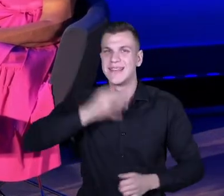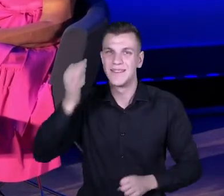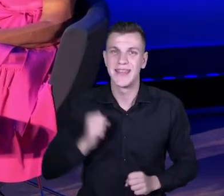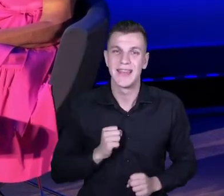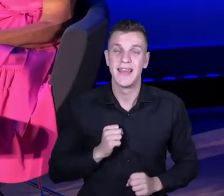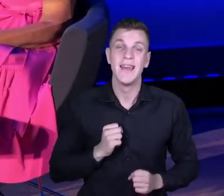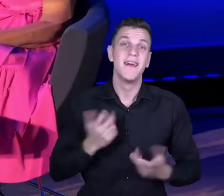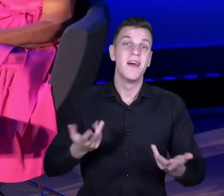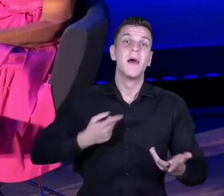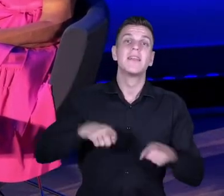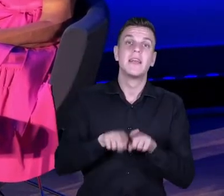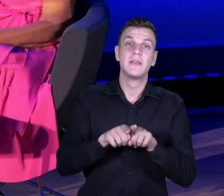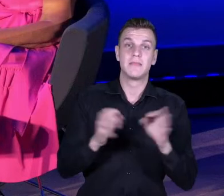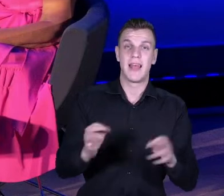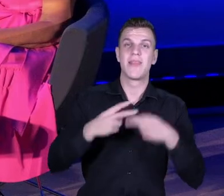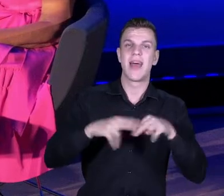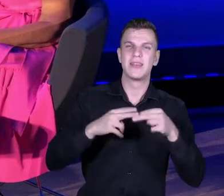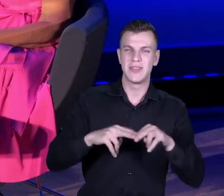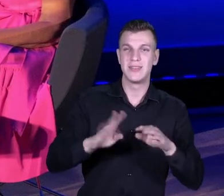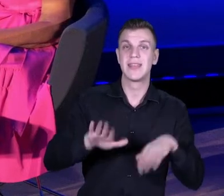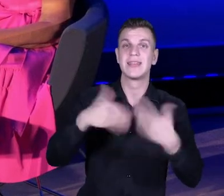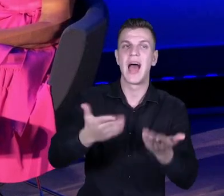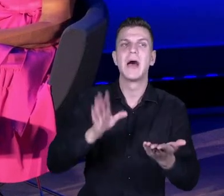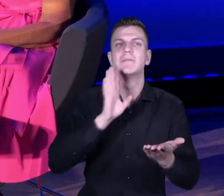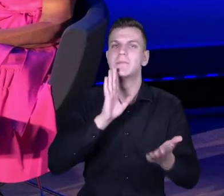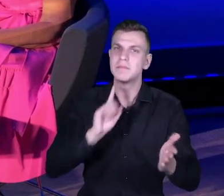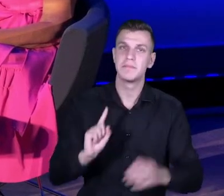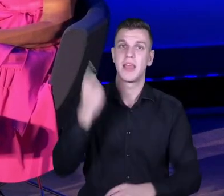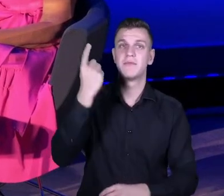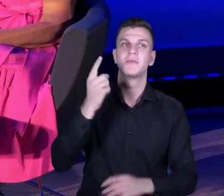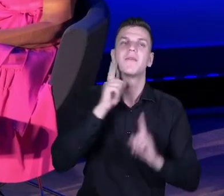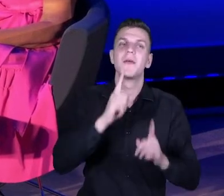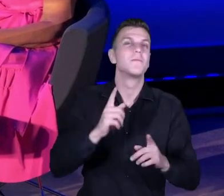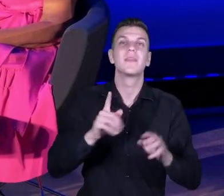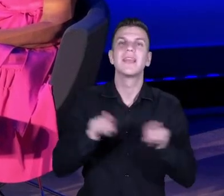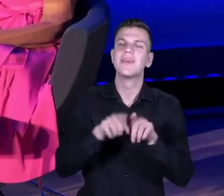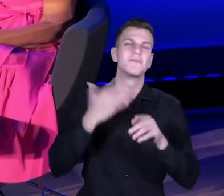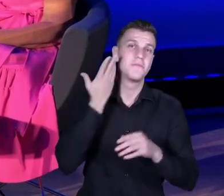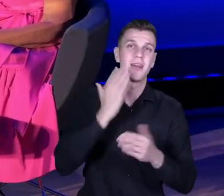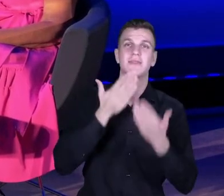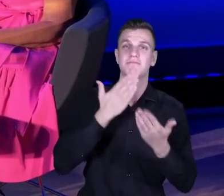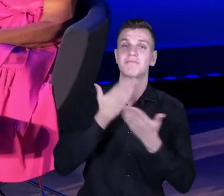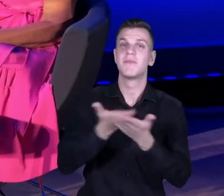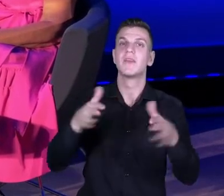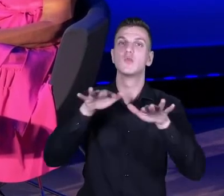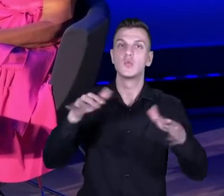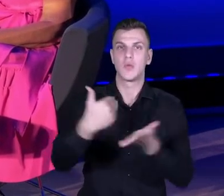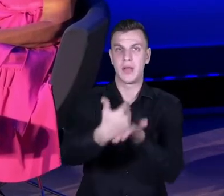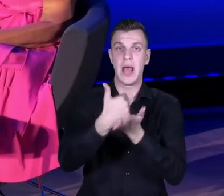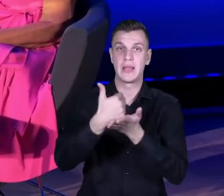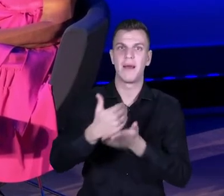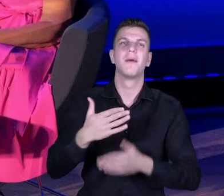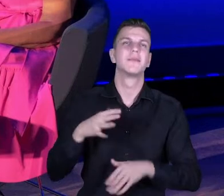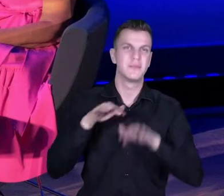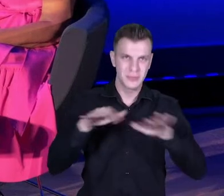to także jako pilotaż tego narzędzia i wprowadziliśmy wiele, dziękujemy za te wszystkie konstruktywne uwagi, wprowadziliśmy wiele zmian co